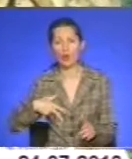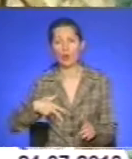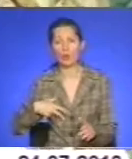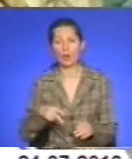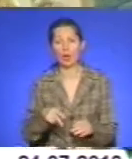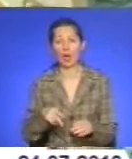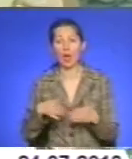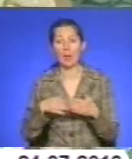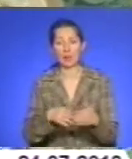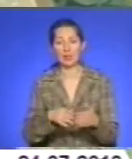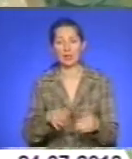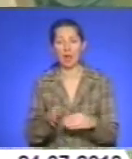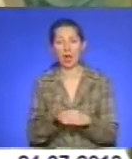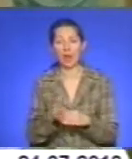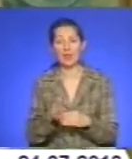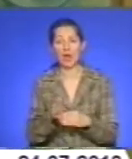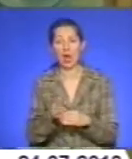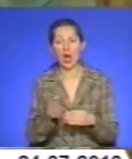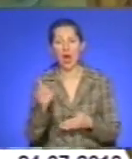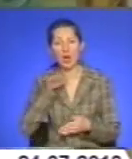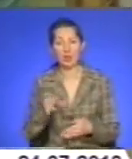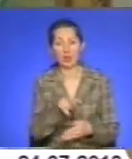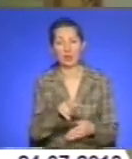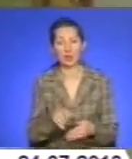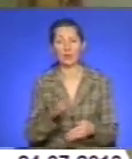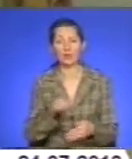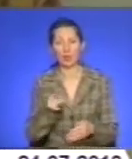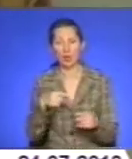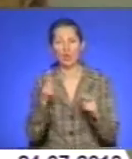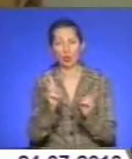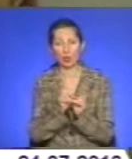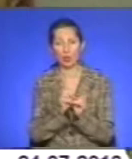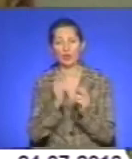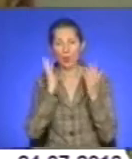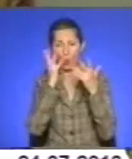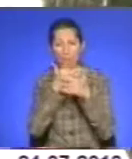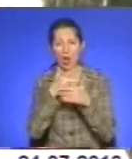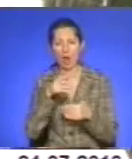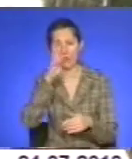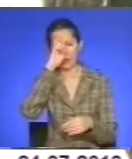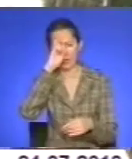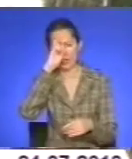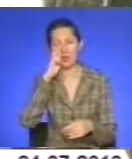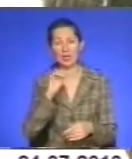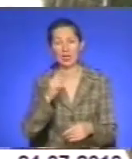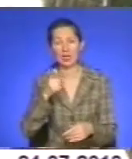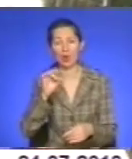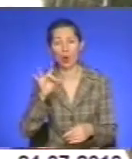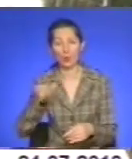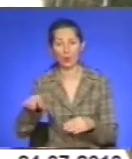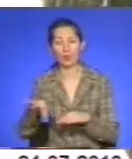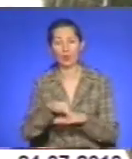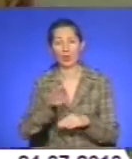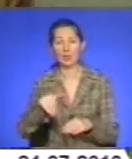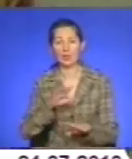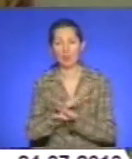Там її зустрів і покохав за красою розум князь Ігор, який потім одружився з нею. Після смерті чоловіка управлінням державою перейшло до